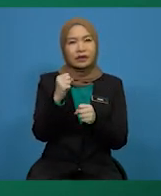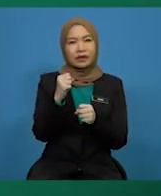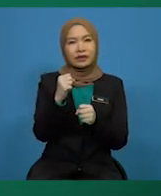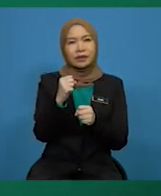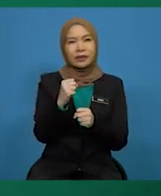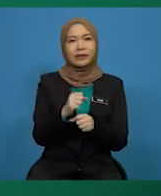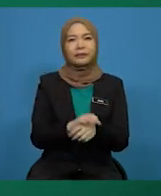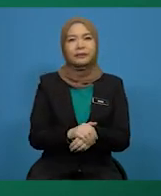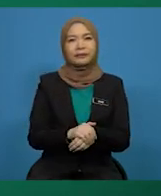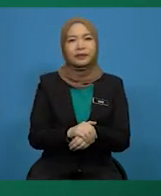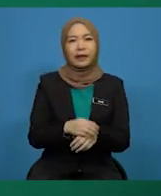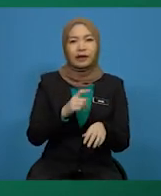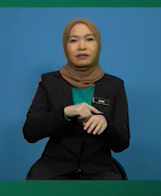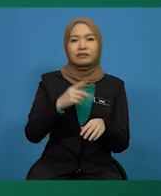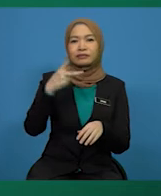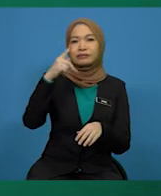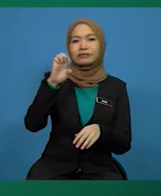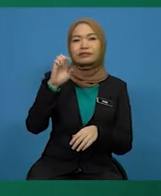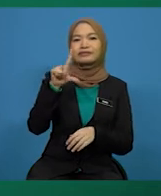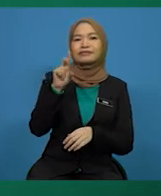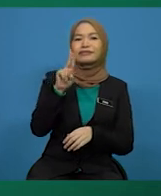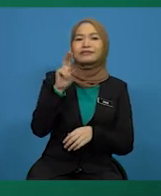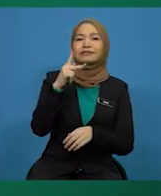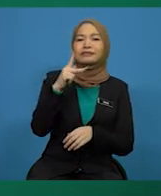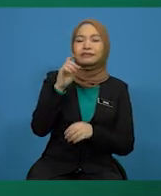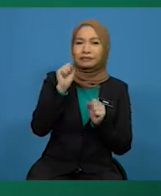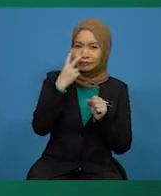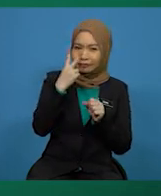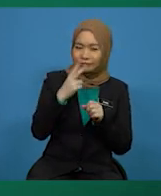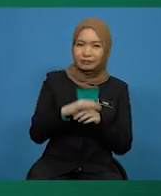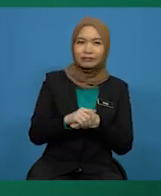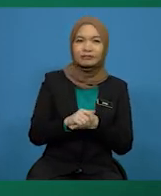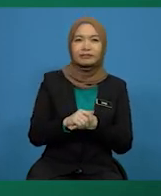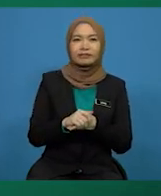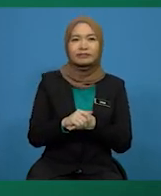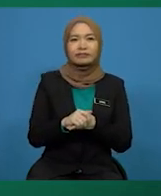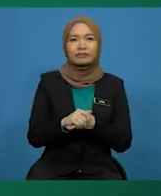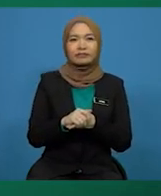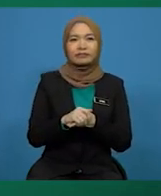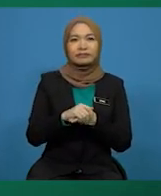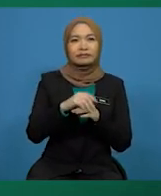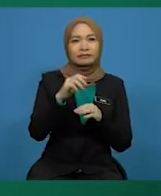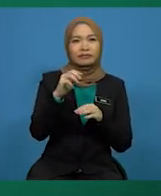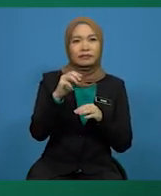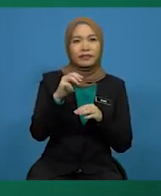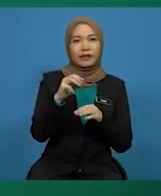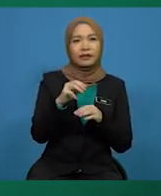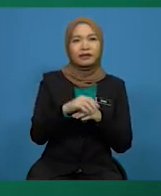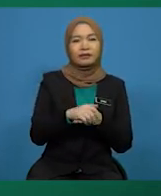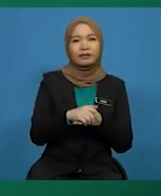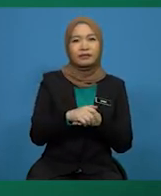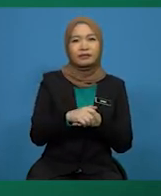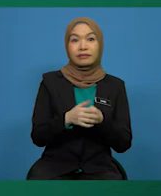E1 apabila keluk MD sama dengan MS1 pada kadar bunga R1 dan kuantiti wang